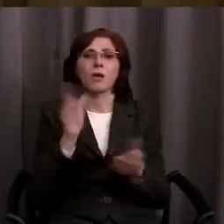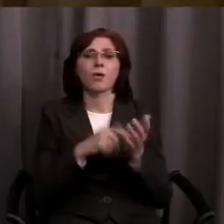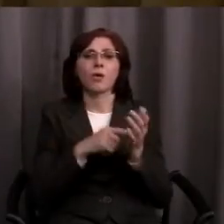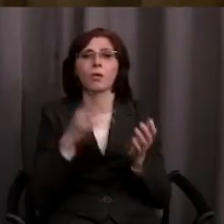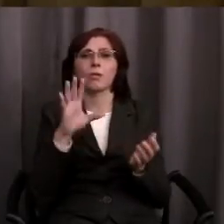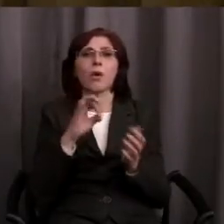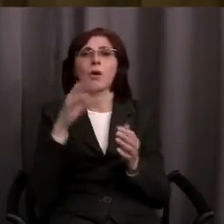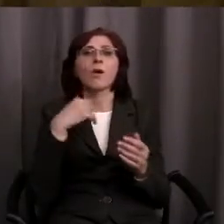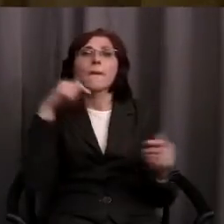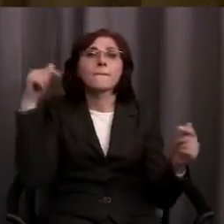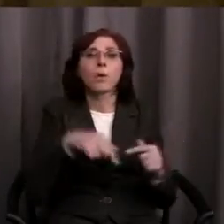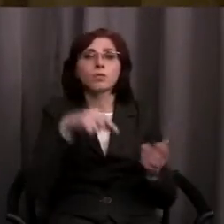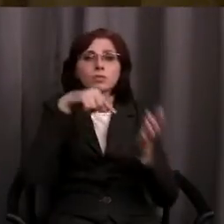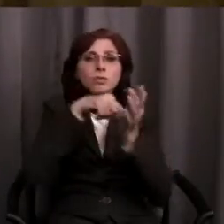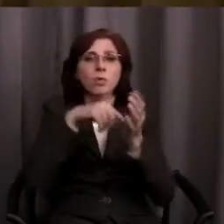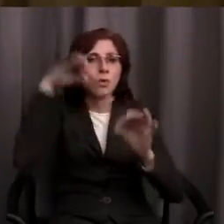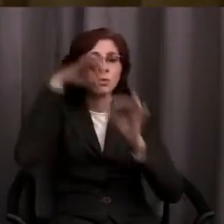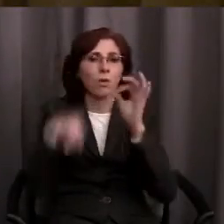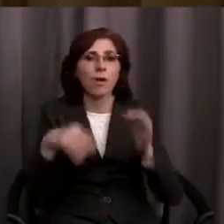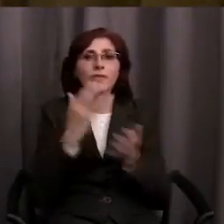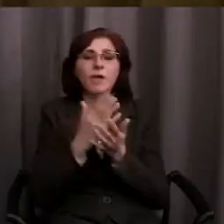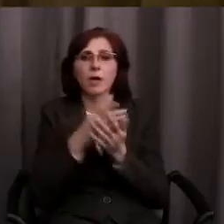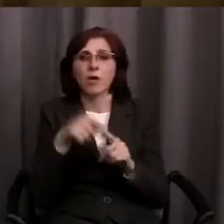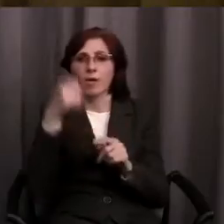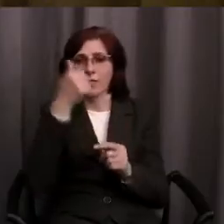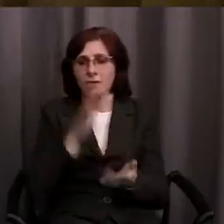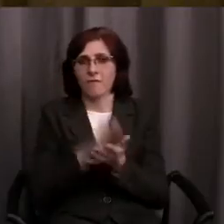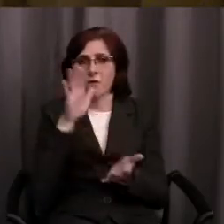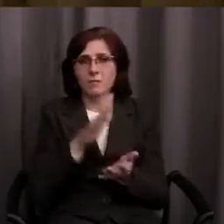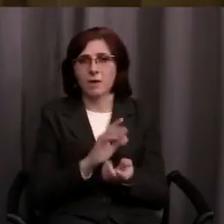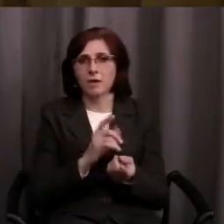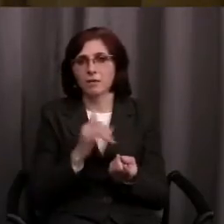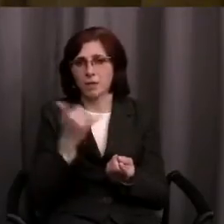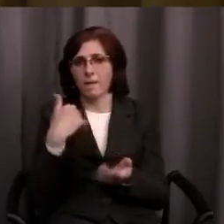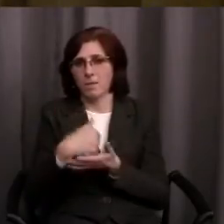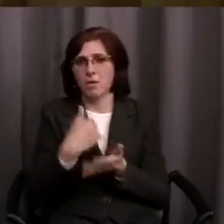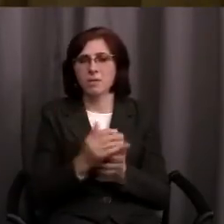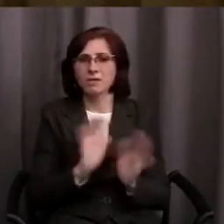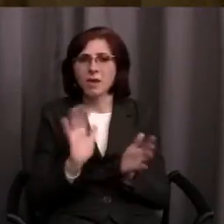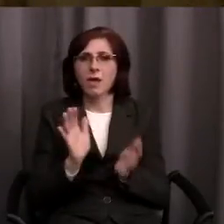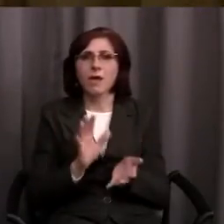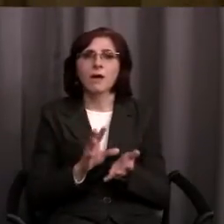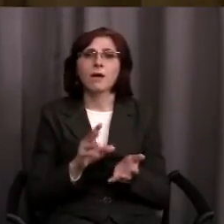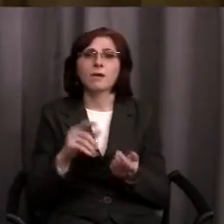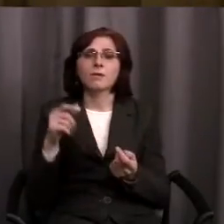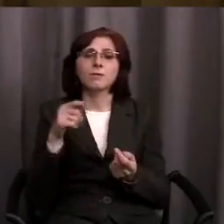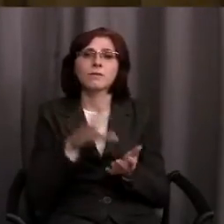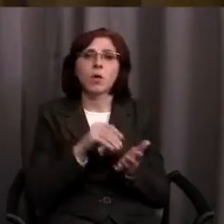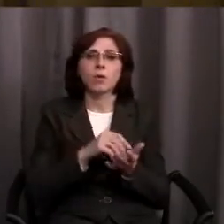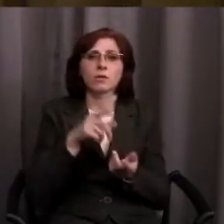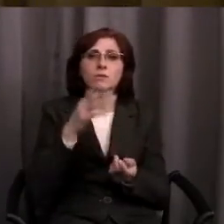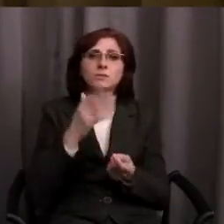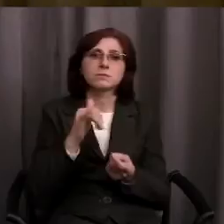bardzo związani z konkretną, taką, a nie inną formą pomocy. Ona może być